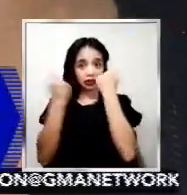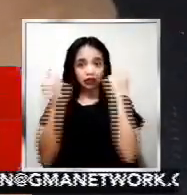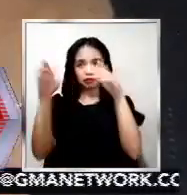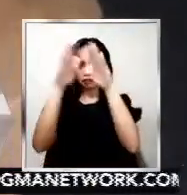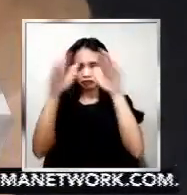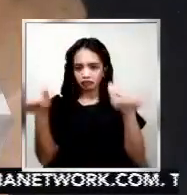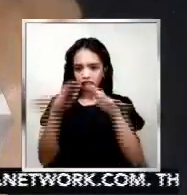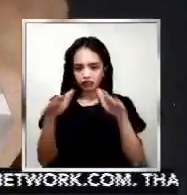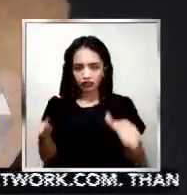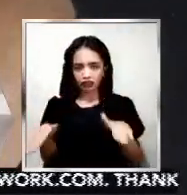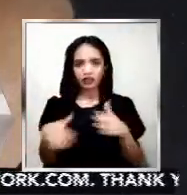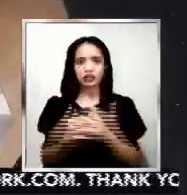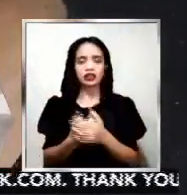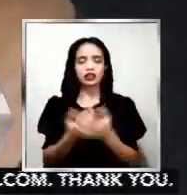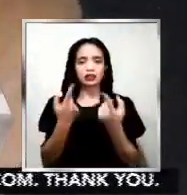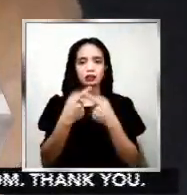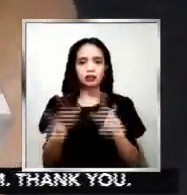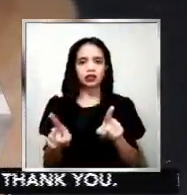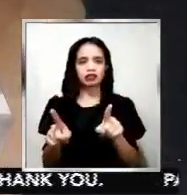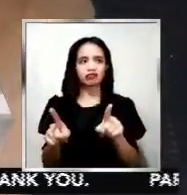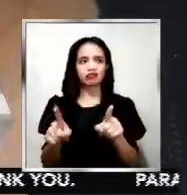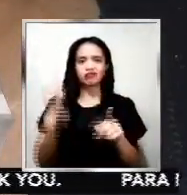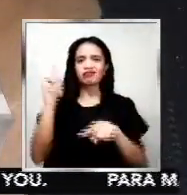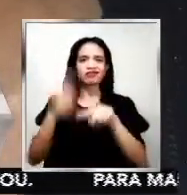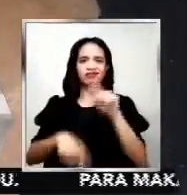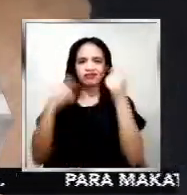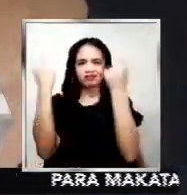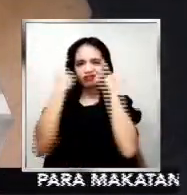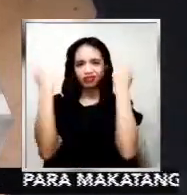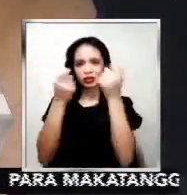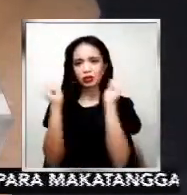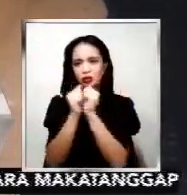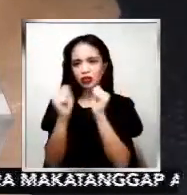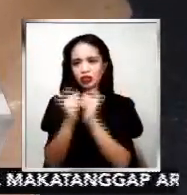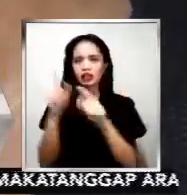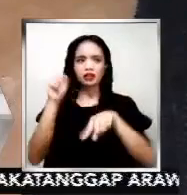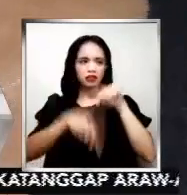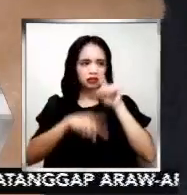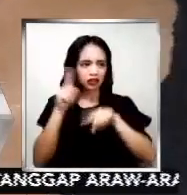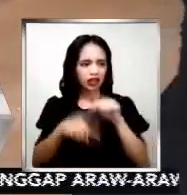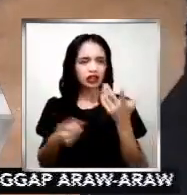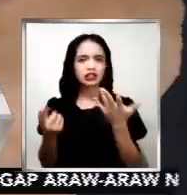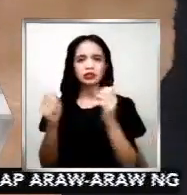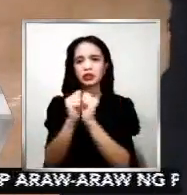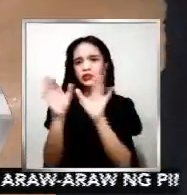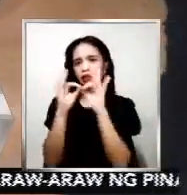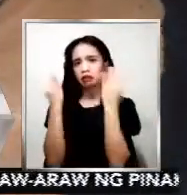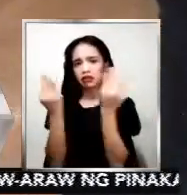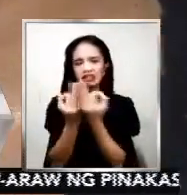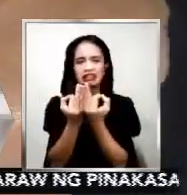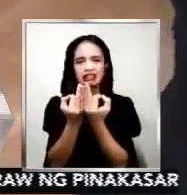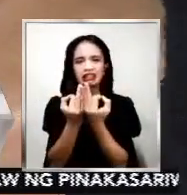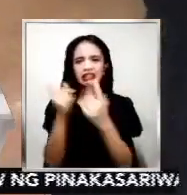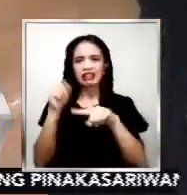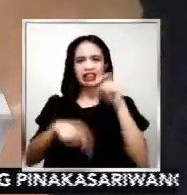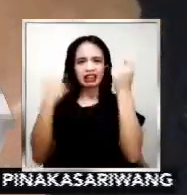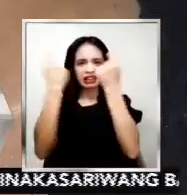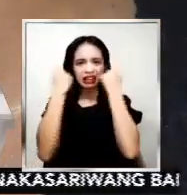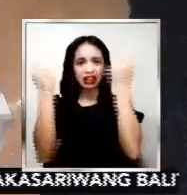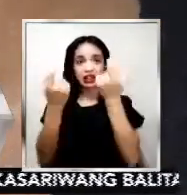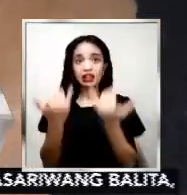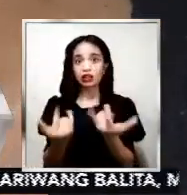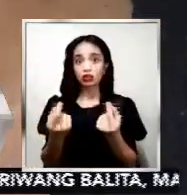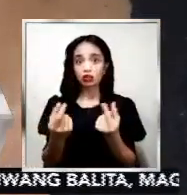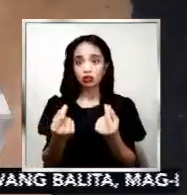that's why we're not able to celebrate with our circle of friends, with our family. And now, magwi-wait tayo ng how